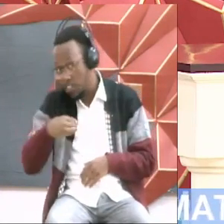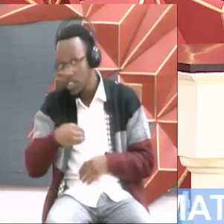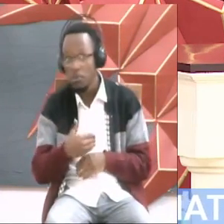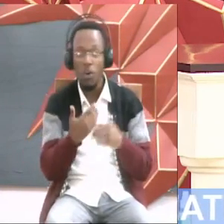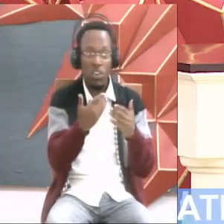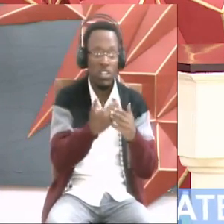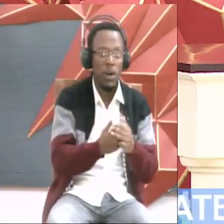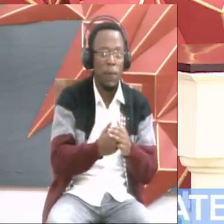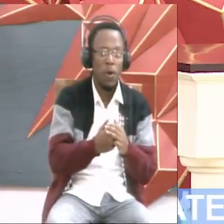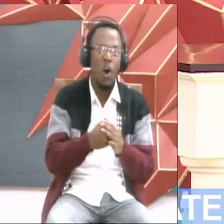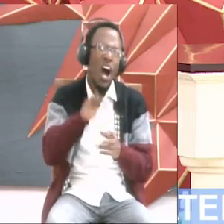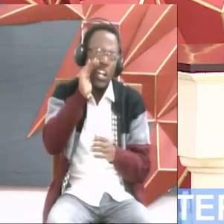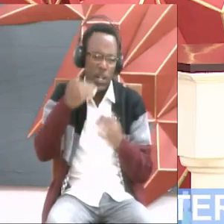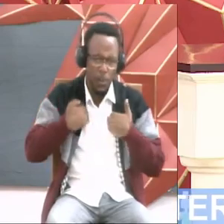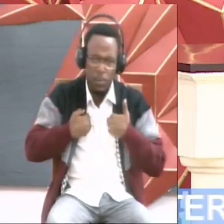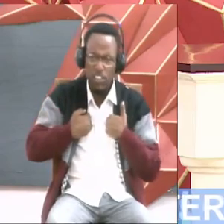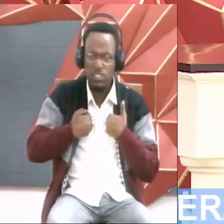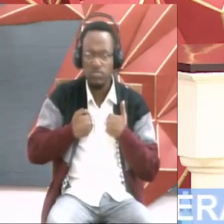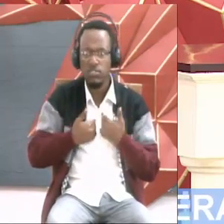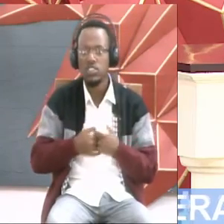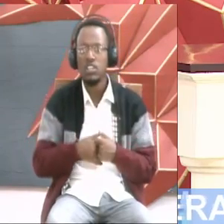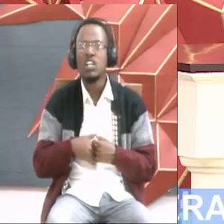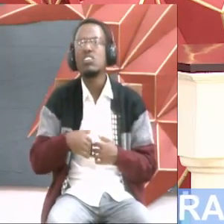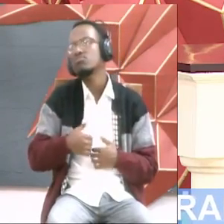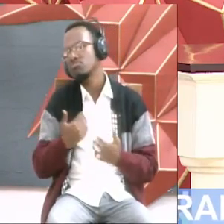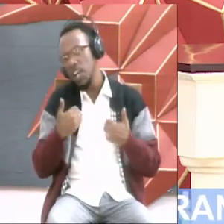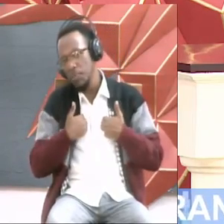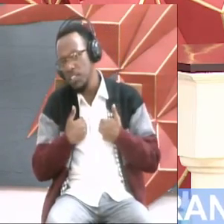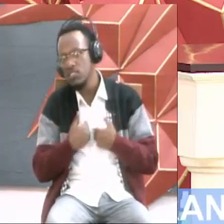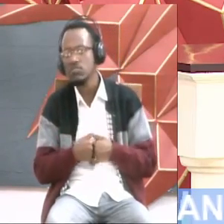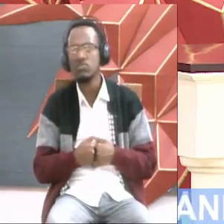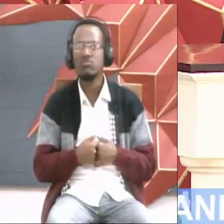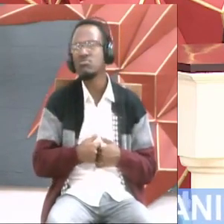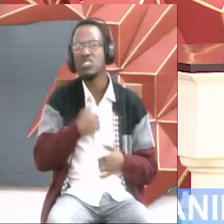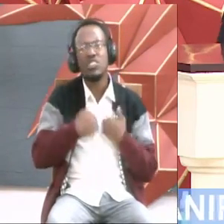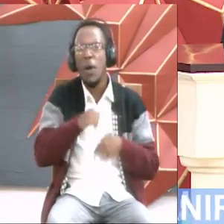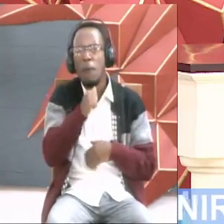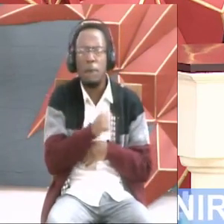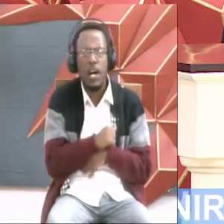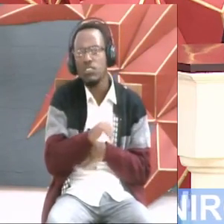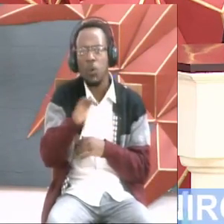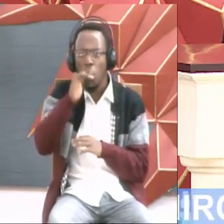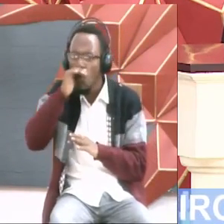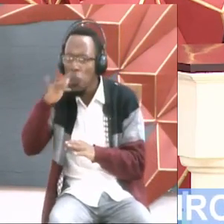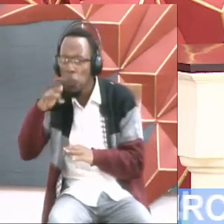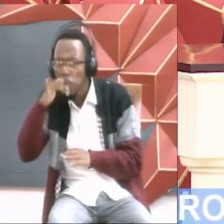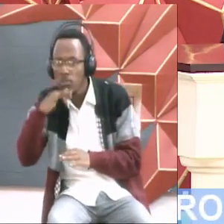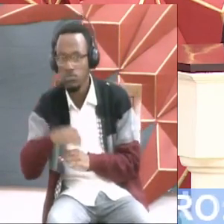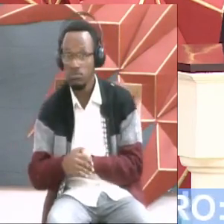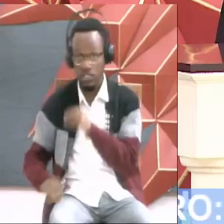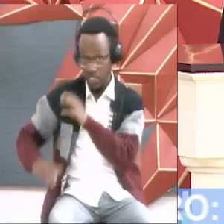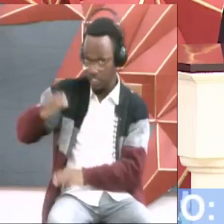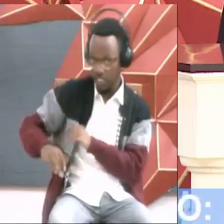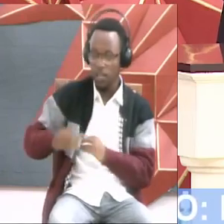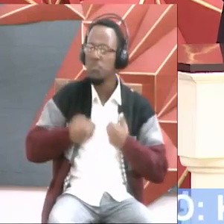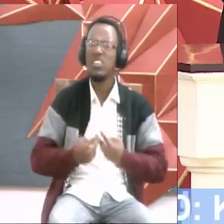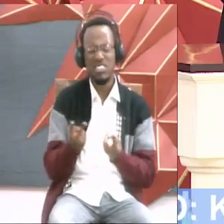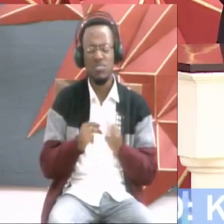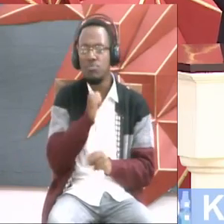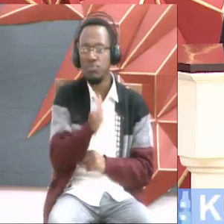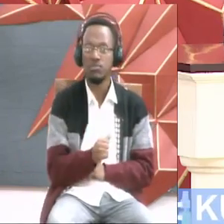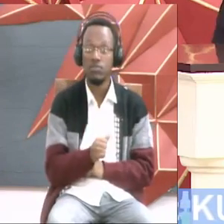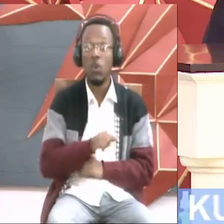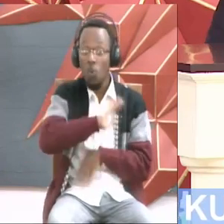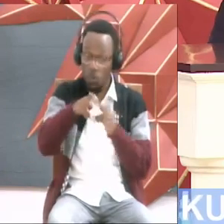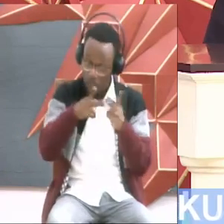ntabishaka rero reka ndabishake reka ndabirondere ndondere ko ntashaka ko bamvuga nabi aho nzoba ndi